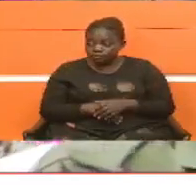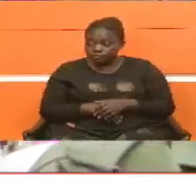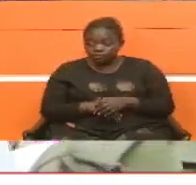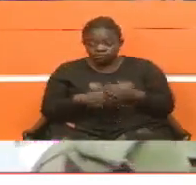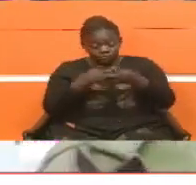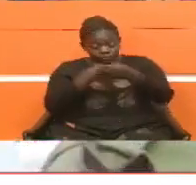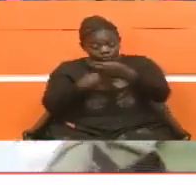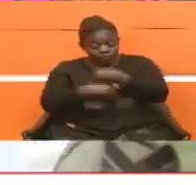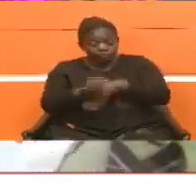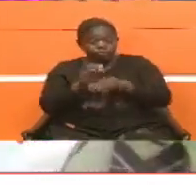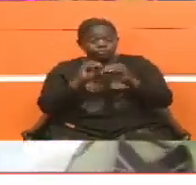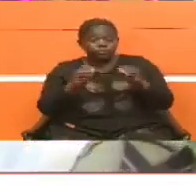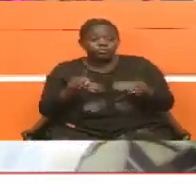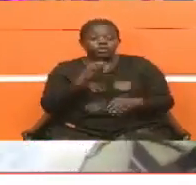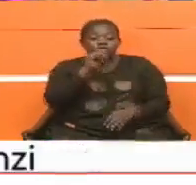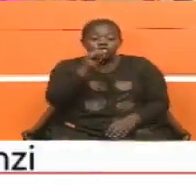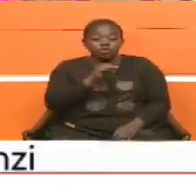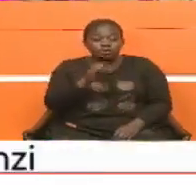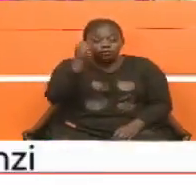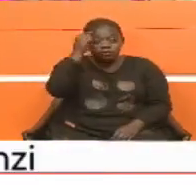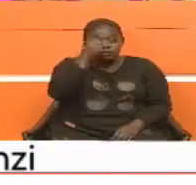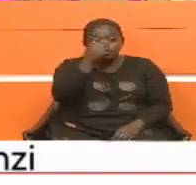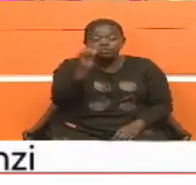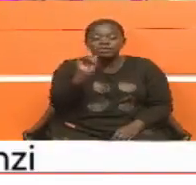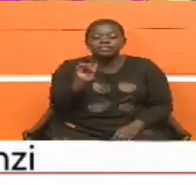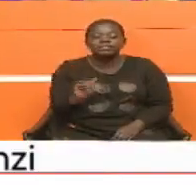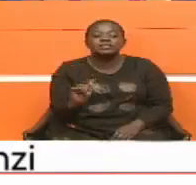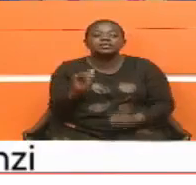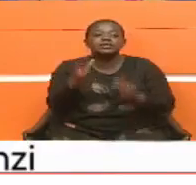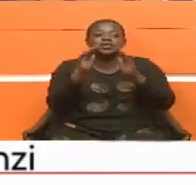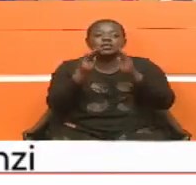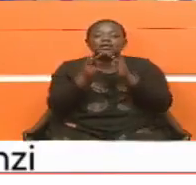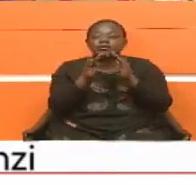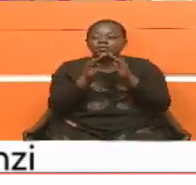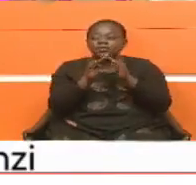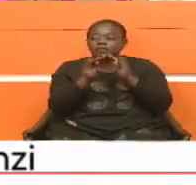Tewatundibwa jjajja w'abaana abeere mu nju